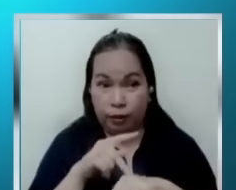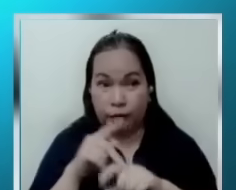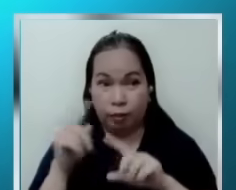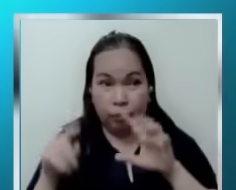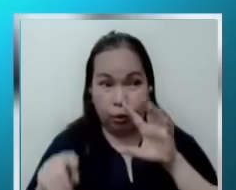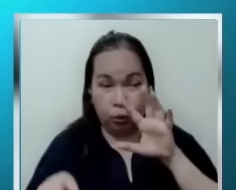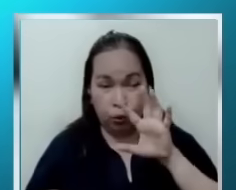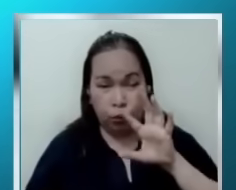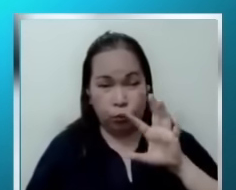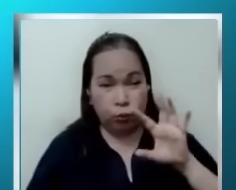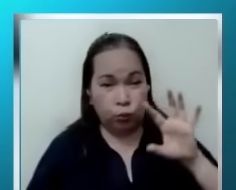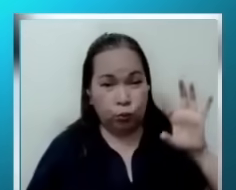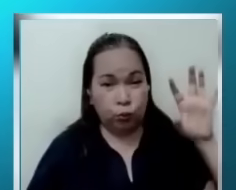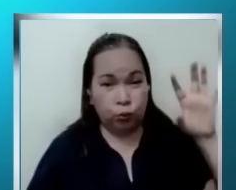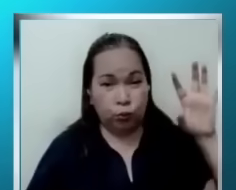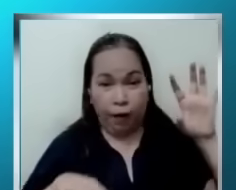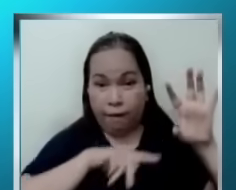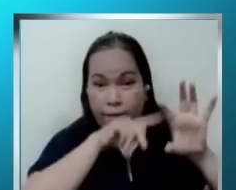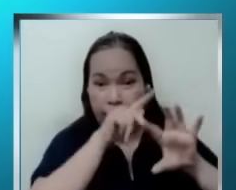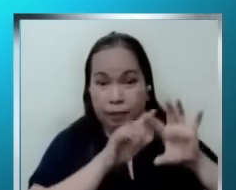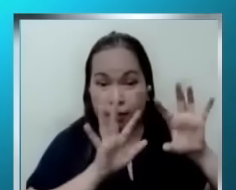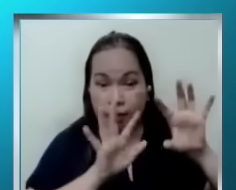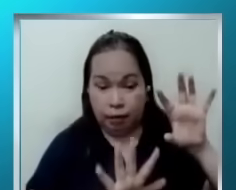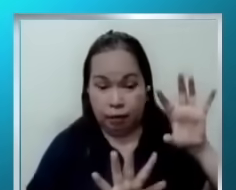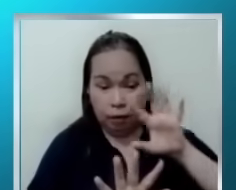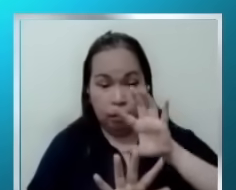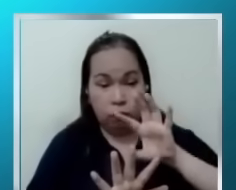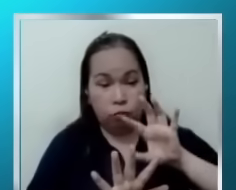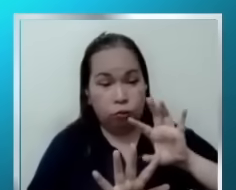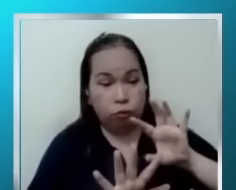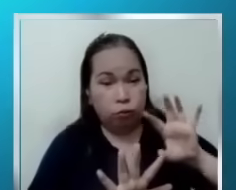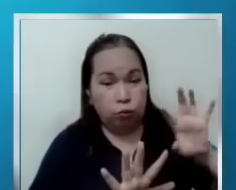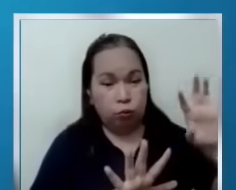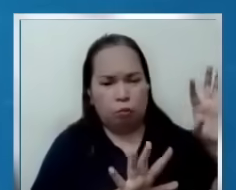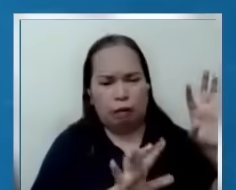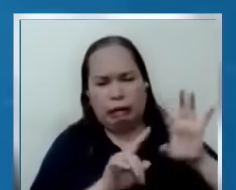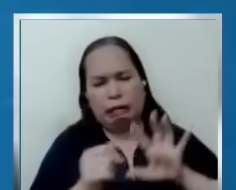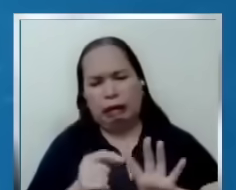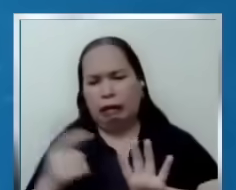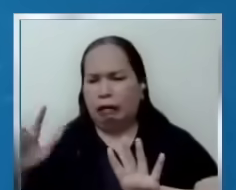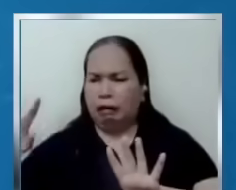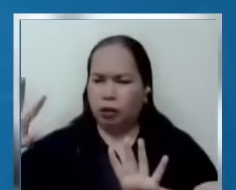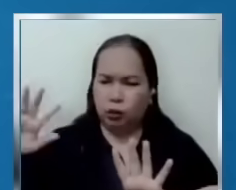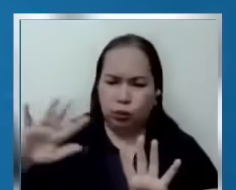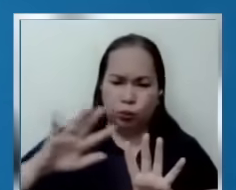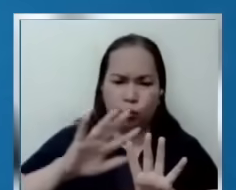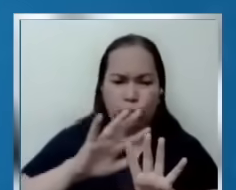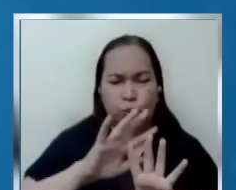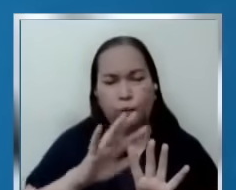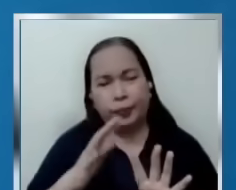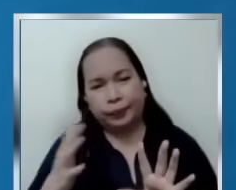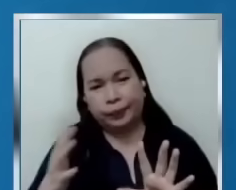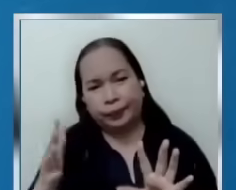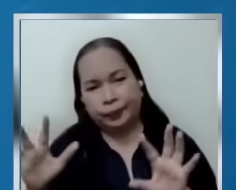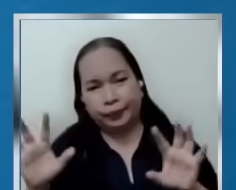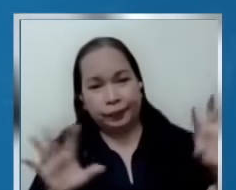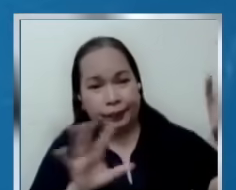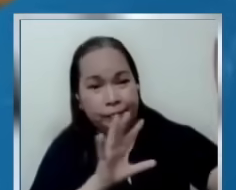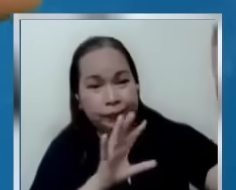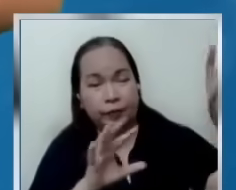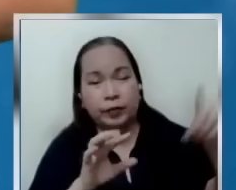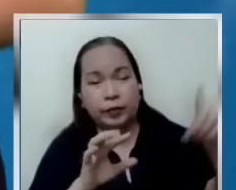ng isa pang bagyo na tatawagin sa local name na Hana. Dahil pa rin sa Bagyong Guring, nakataas ang signal number 1 sa